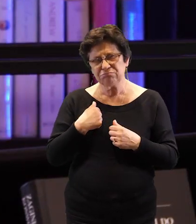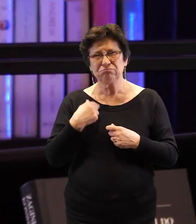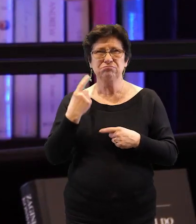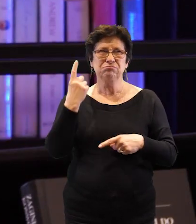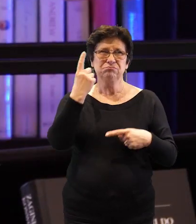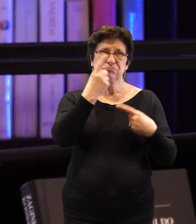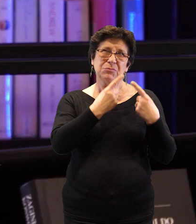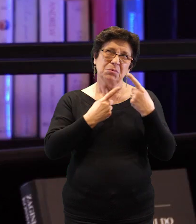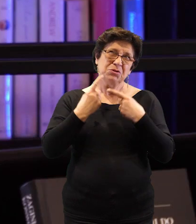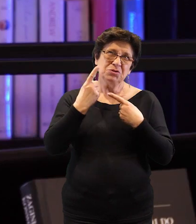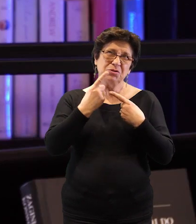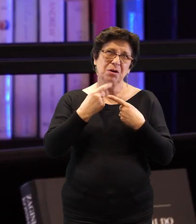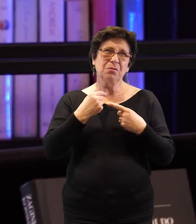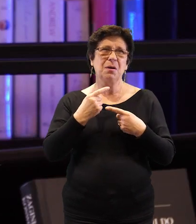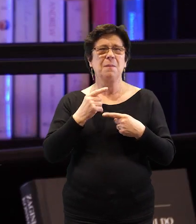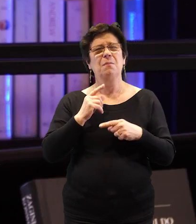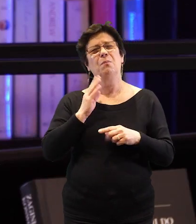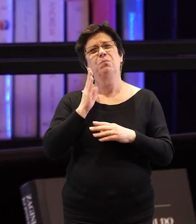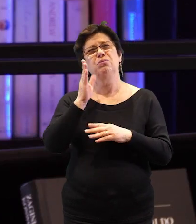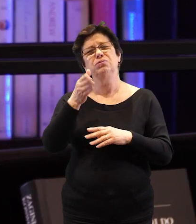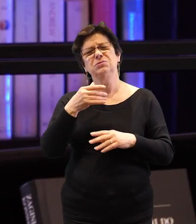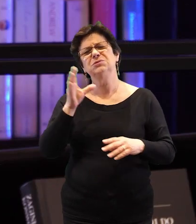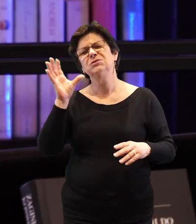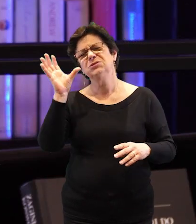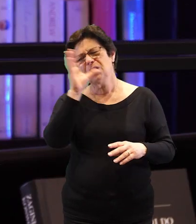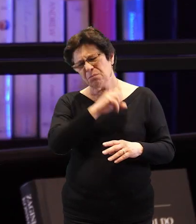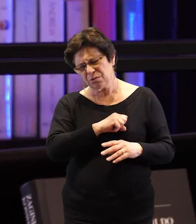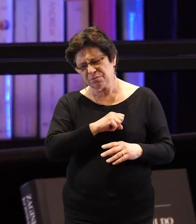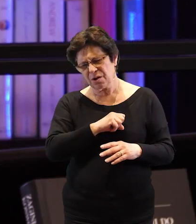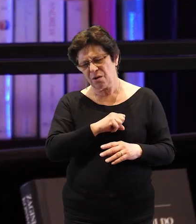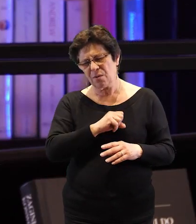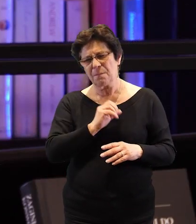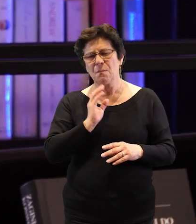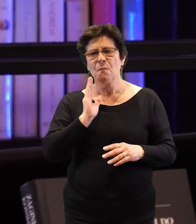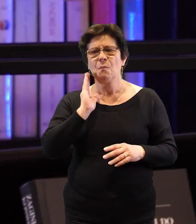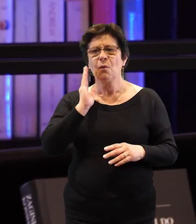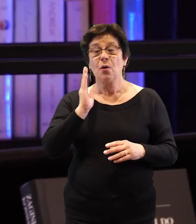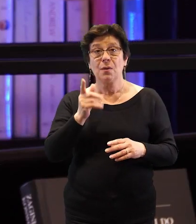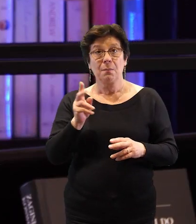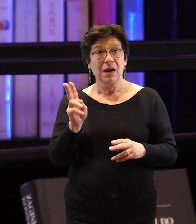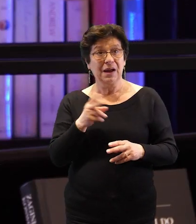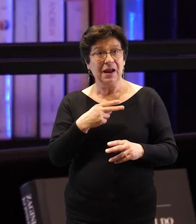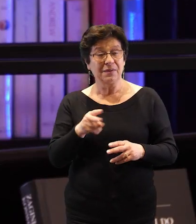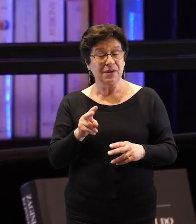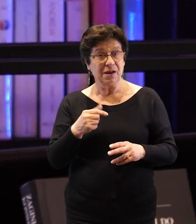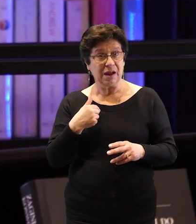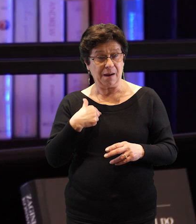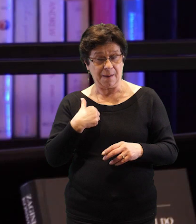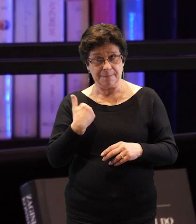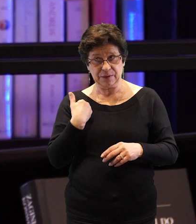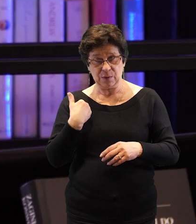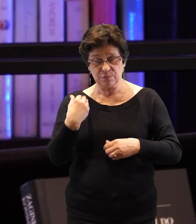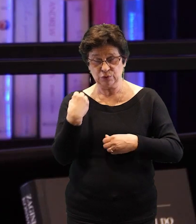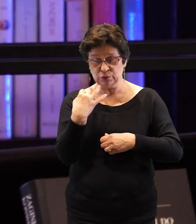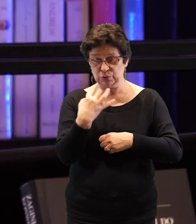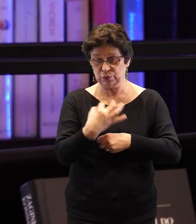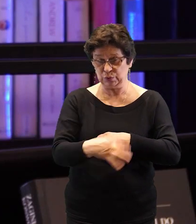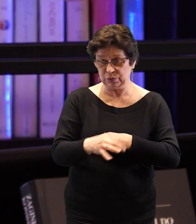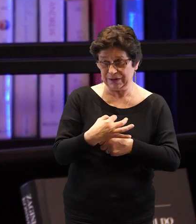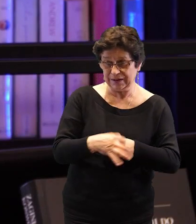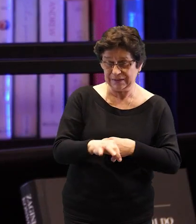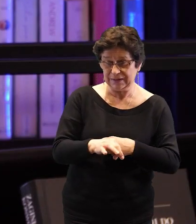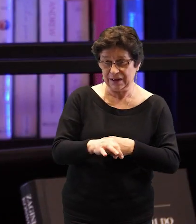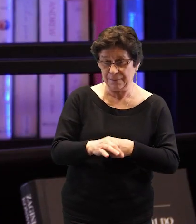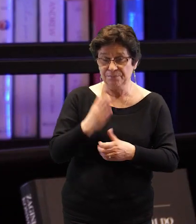pomyślałem kilka dni o tym, potem o tym zapomniałem. Natomiast potem, kiedy kończyłem, kiedy jeszcze studiowałem i kiedy potem kończyłem